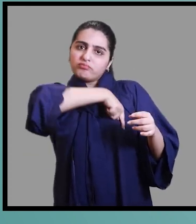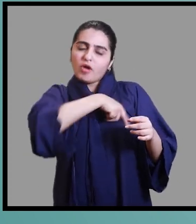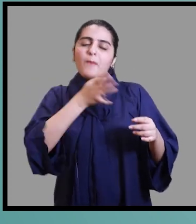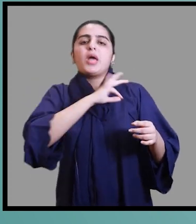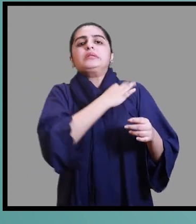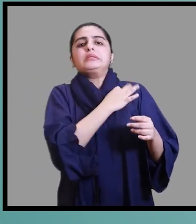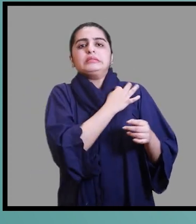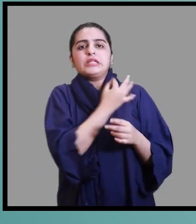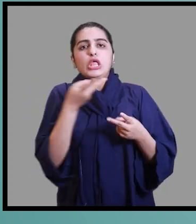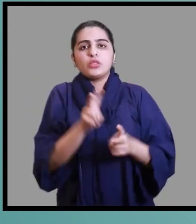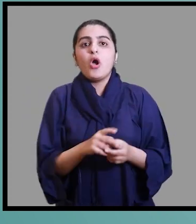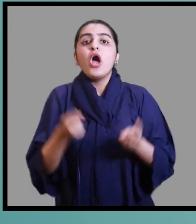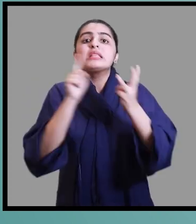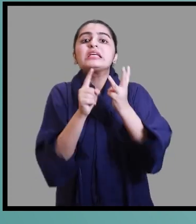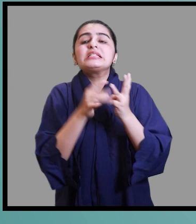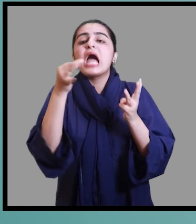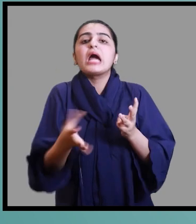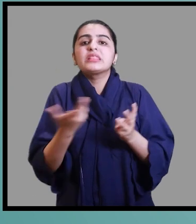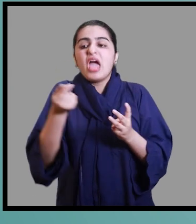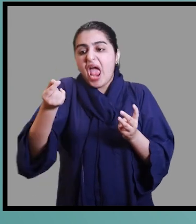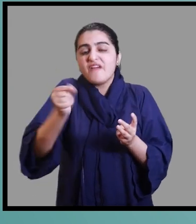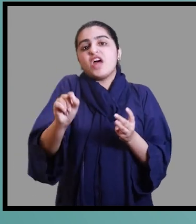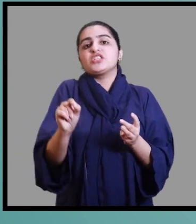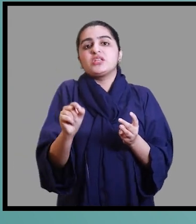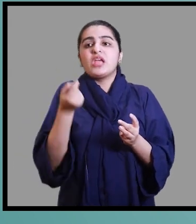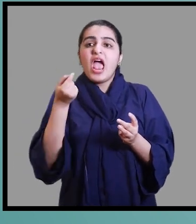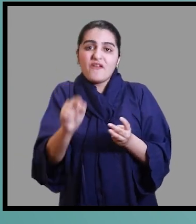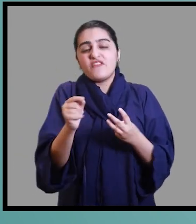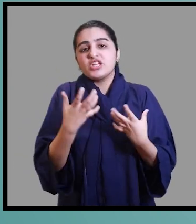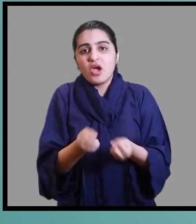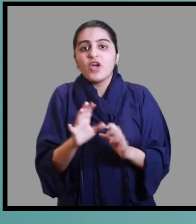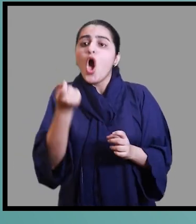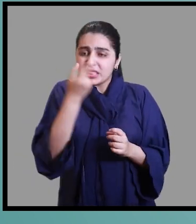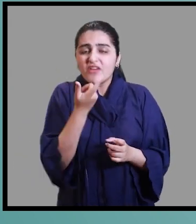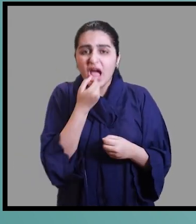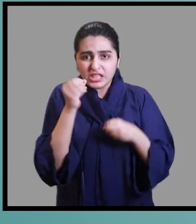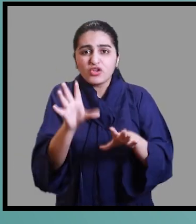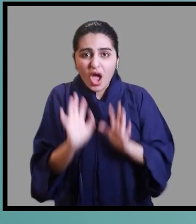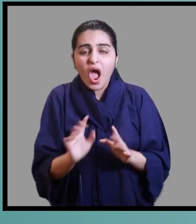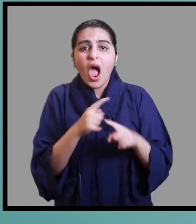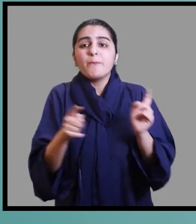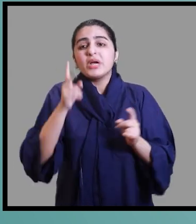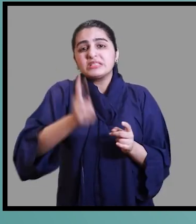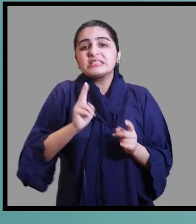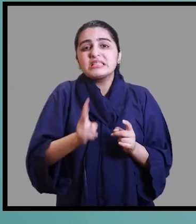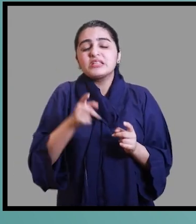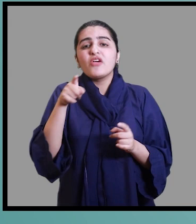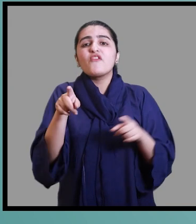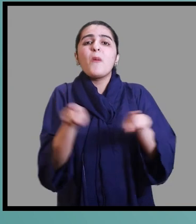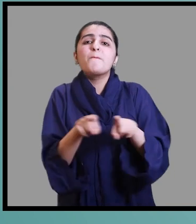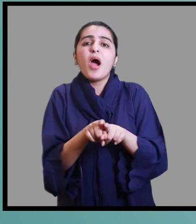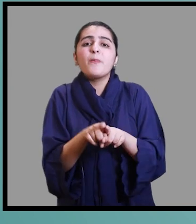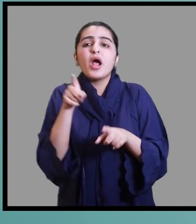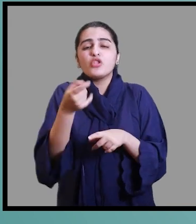जा सकता है। और क्या इसमें ख़तरा हो सकता है? इन्फेक्शन हो सकता है पूरी दुनिया में, उसको तो हम नहीं रोक सकते, इसके लिए एंटीबायोटिक दी जाती है, स्टरलाइज ऑपरेशन